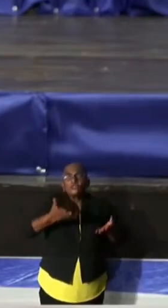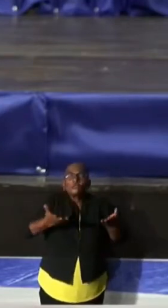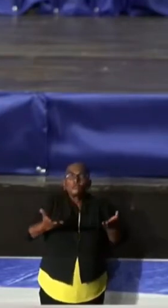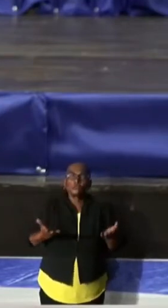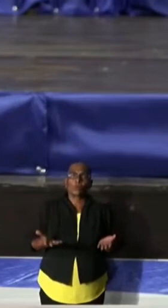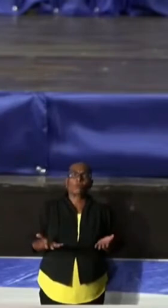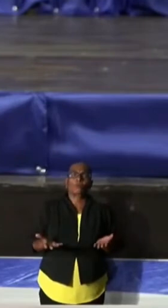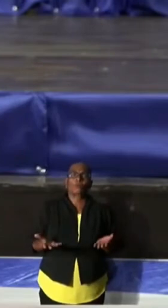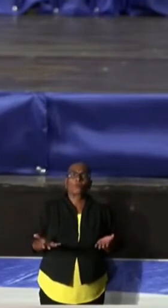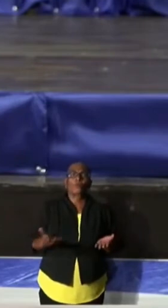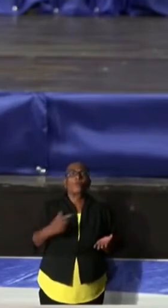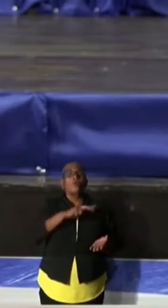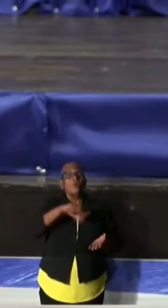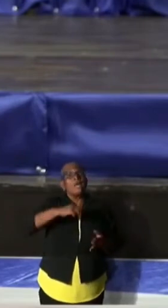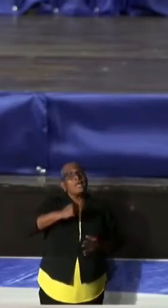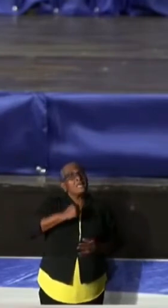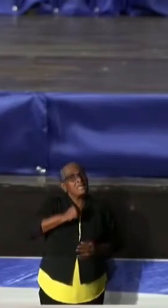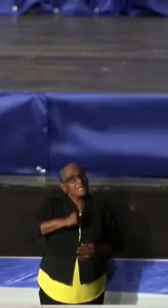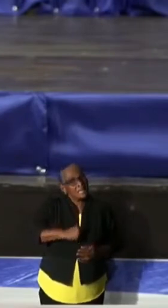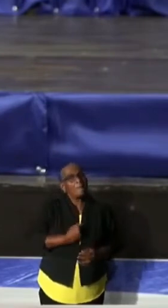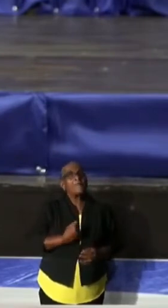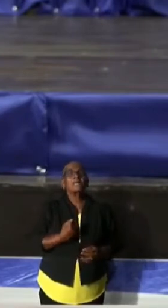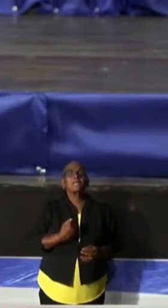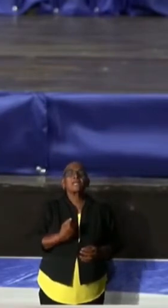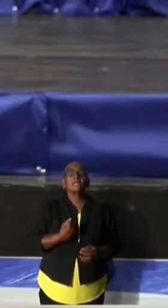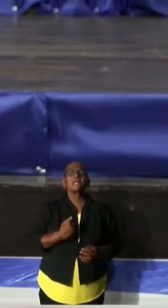En dat wij dat natuurlijk jammer vinden.